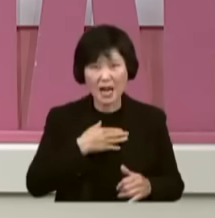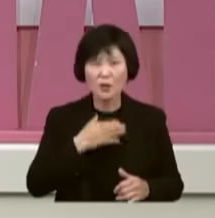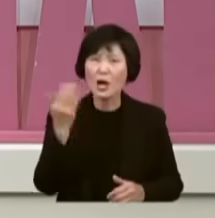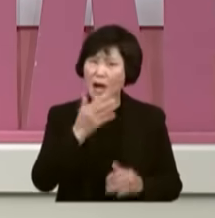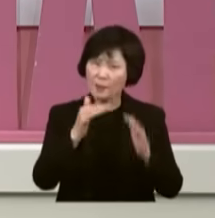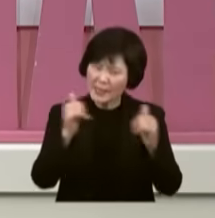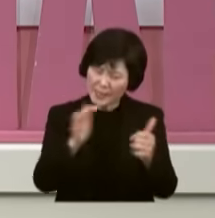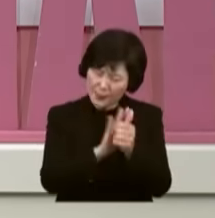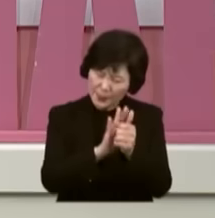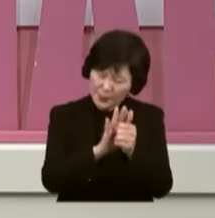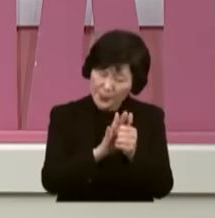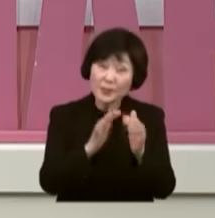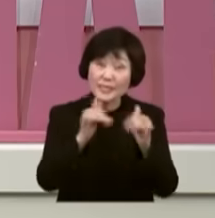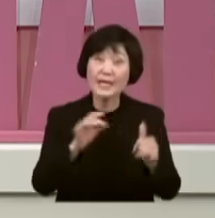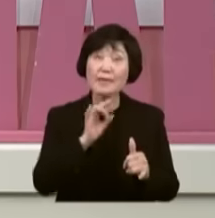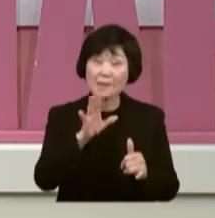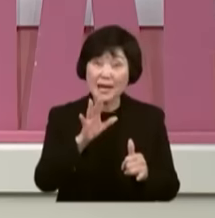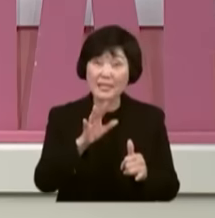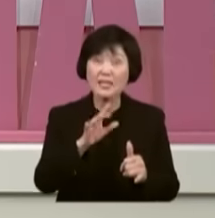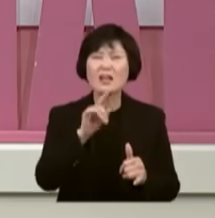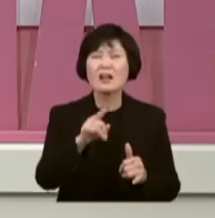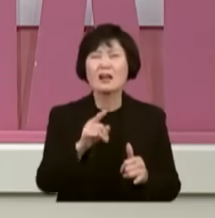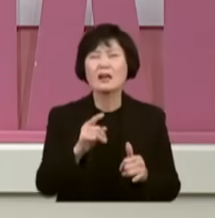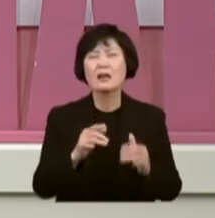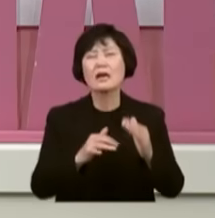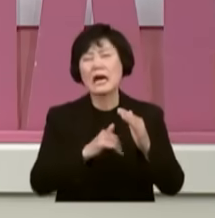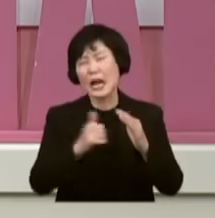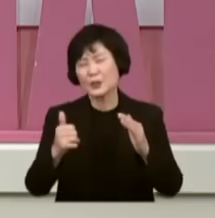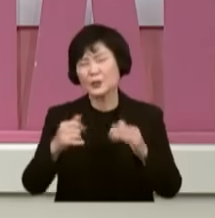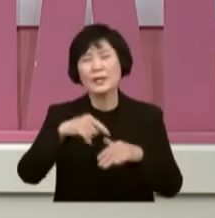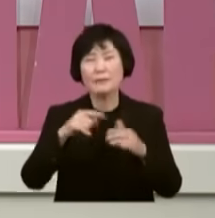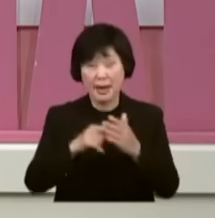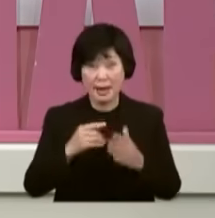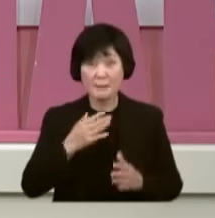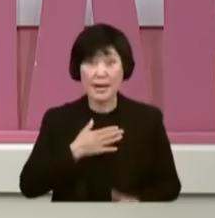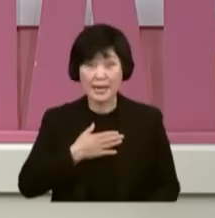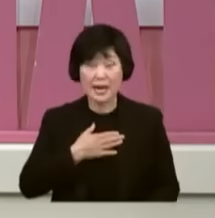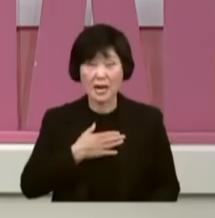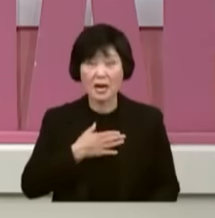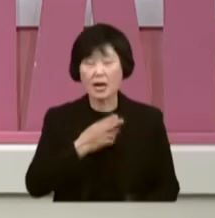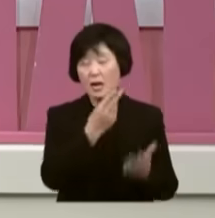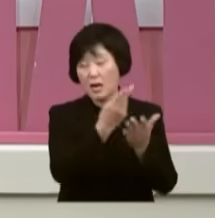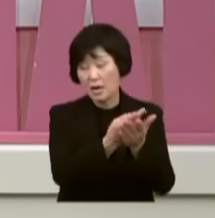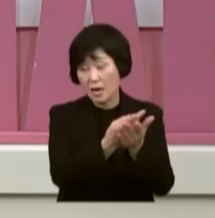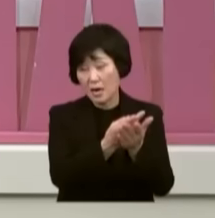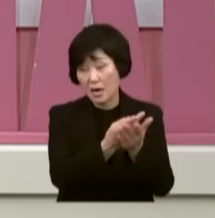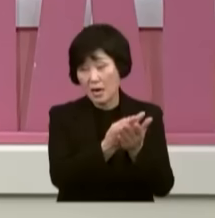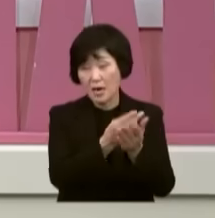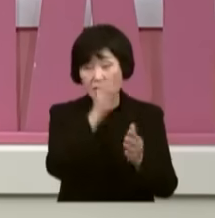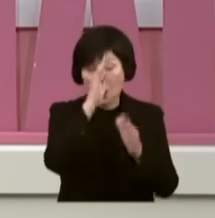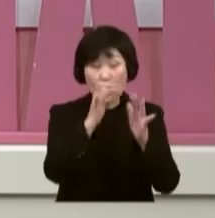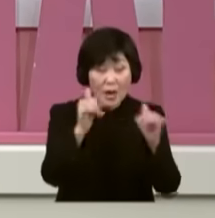그 옆에서 환자를 간호한 그 가족들의 마음을 안다고 병원에 누워있는 환우들